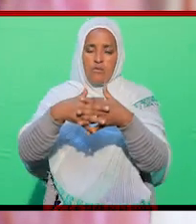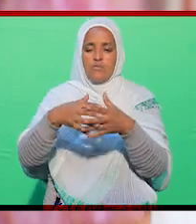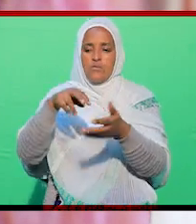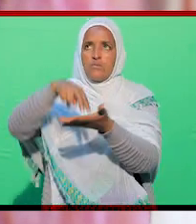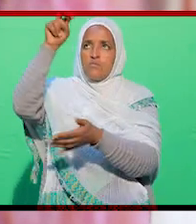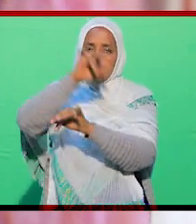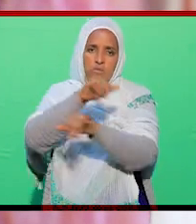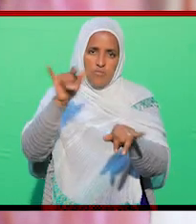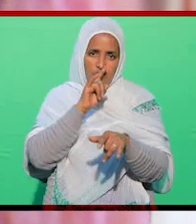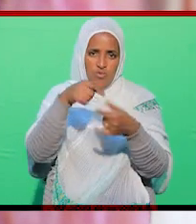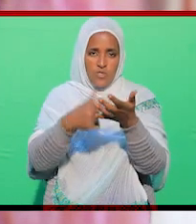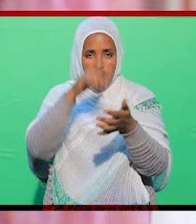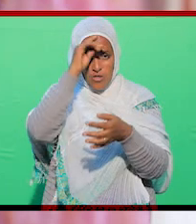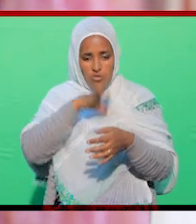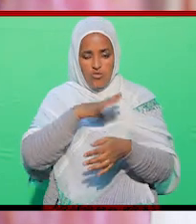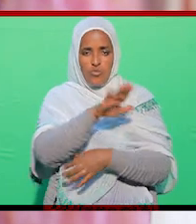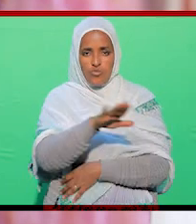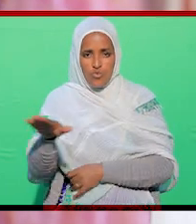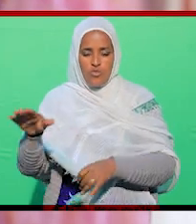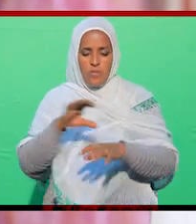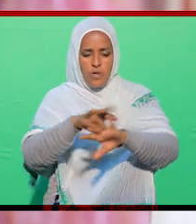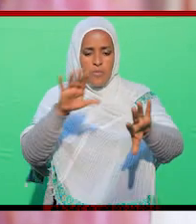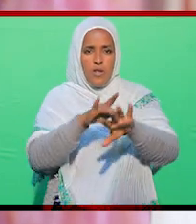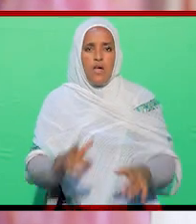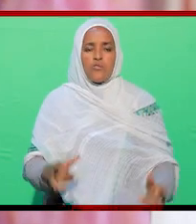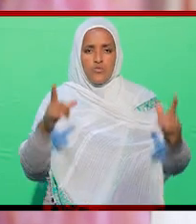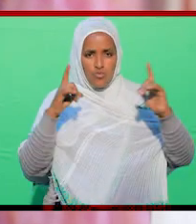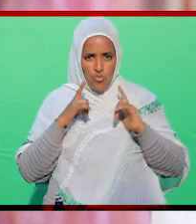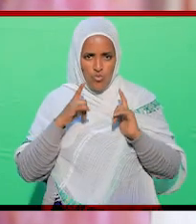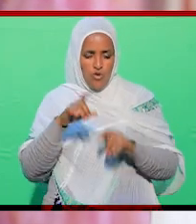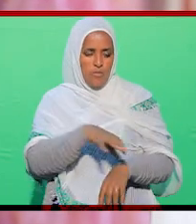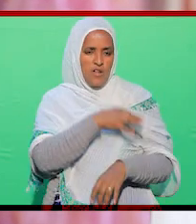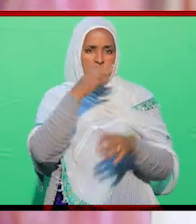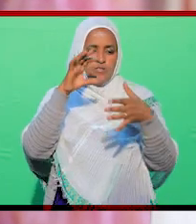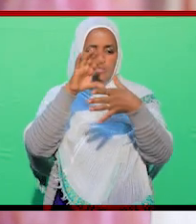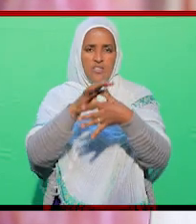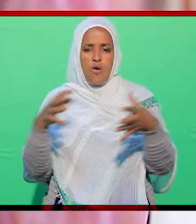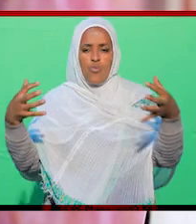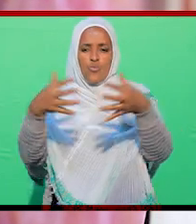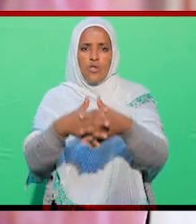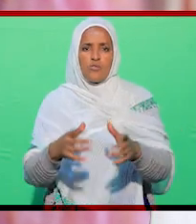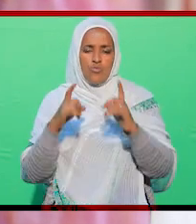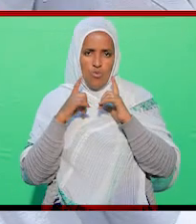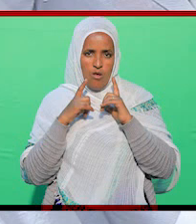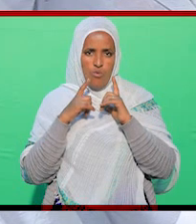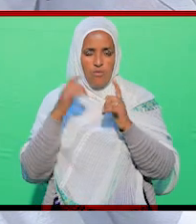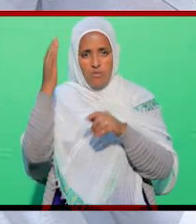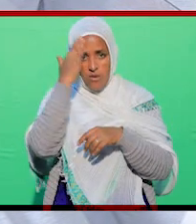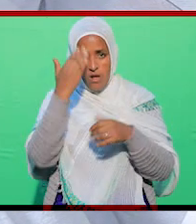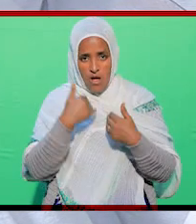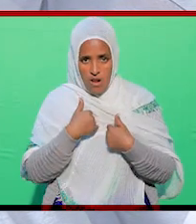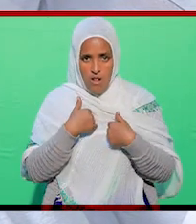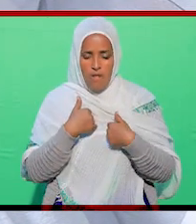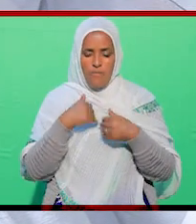ሲነሳም ሕያዊት ነፍስ ናት ከሥጋው ጋር የተዋሃደች። እንደዚሁም ሁሉ የሰው ልጆችም በምድር ላይ ሲኖሩ በነፍስና በሥጋ